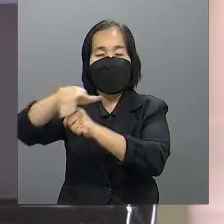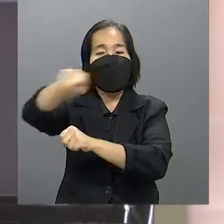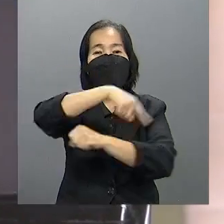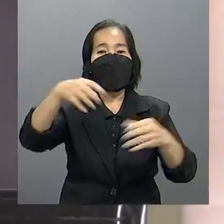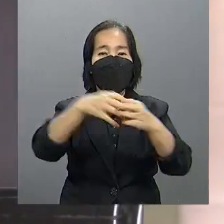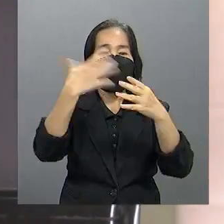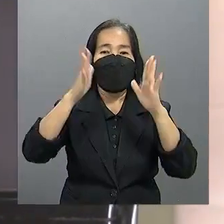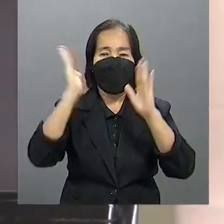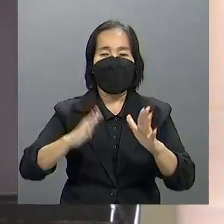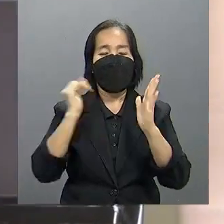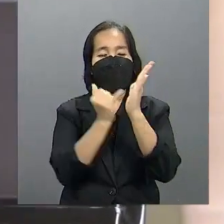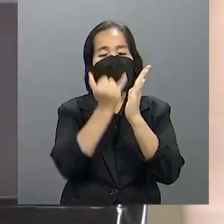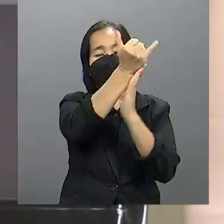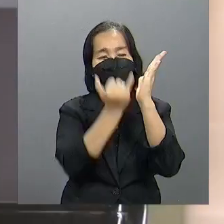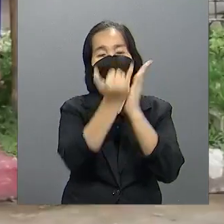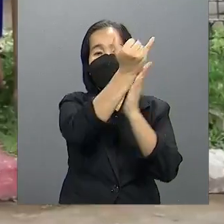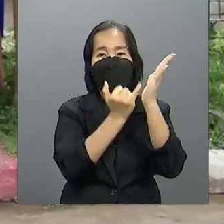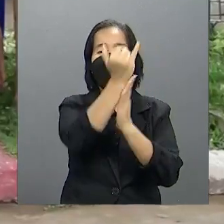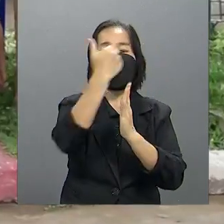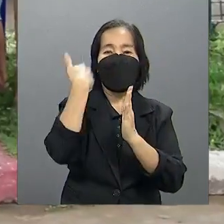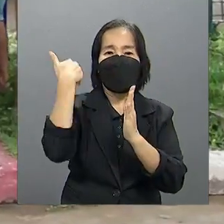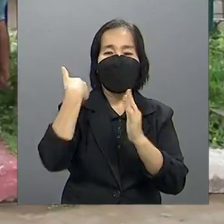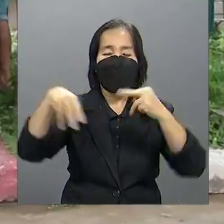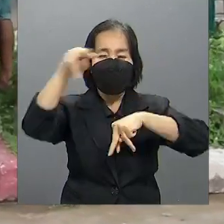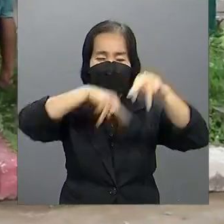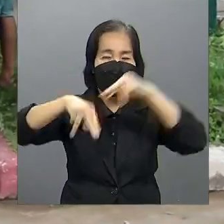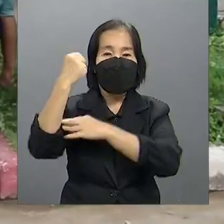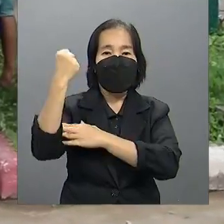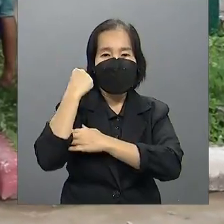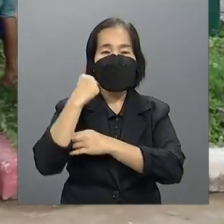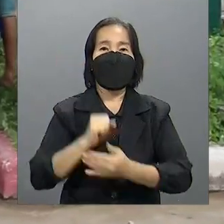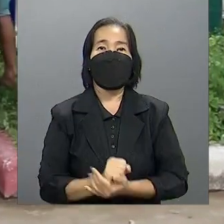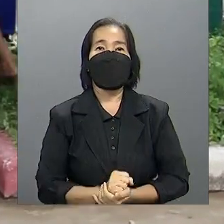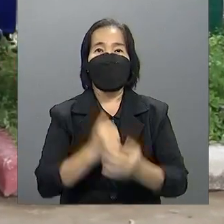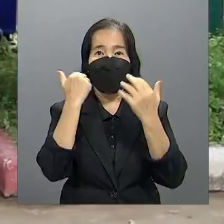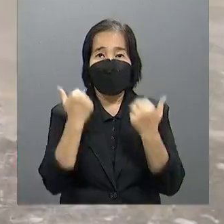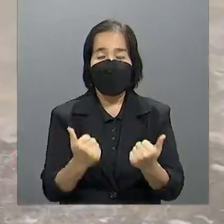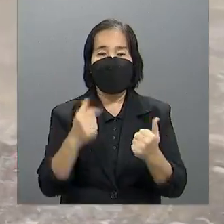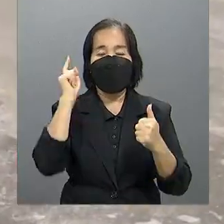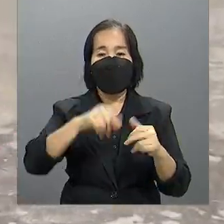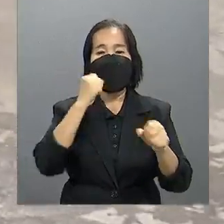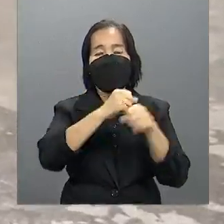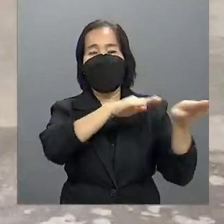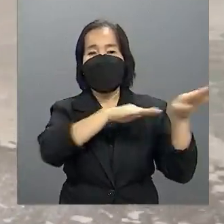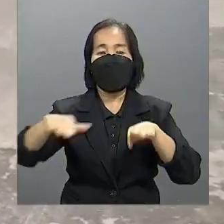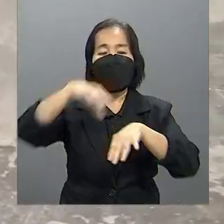ที่ควบคุมสูงสุดและเข้มงวดกลับมารักษาที่บ้านค่ะก็ทำให้ต้องมีการเปิดโรงพยาบาลสนามเพื่อร